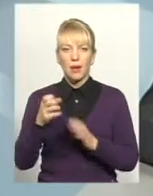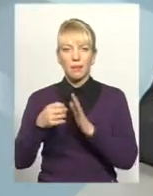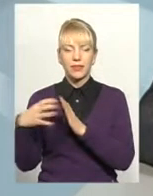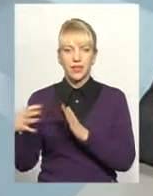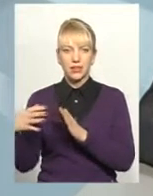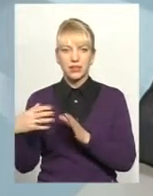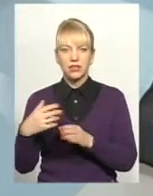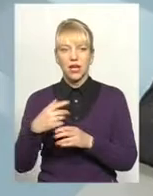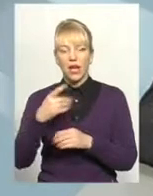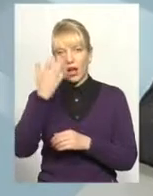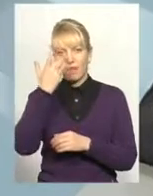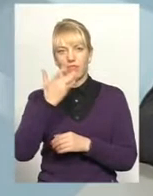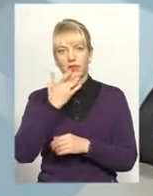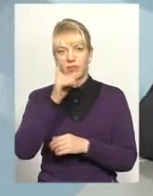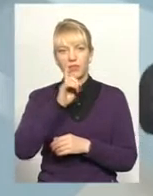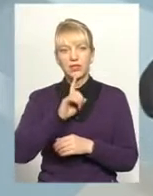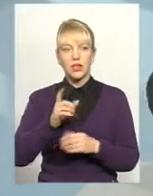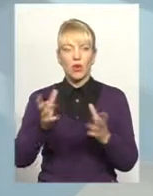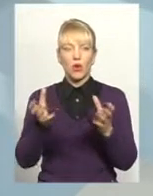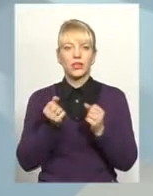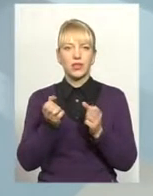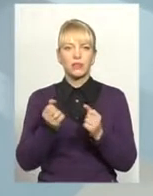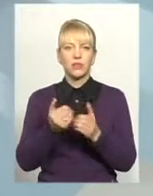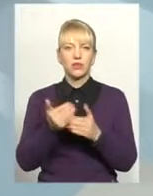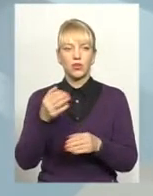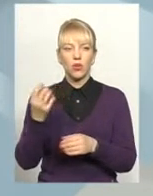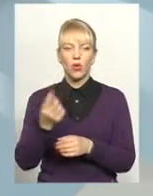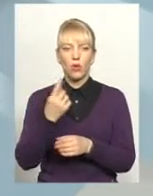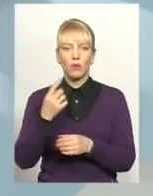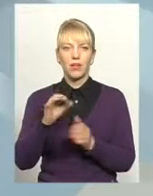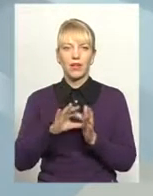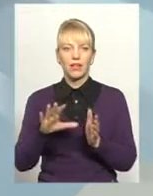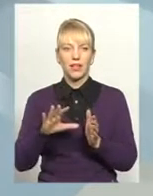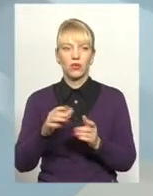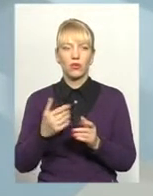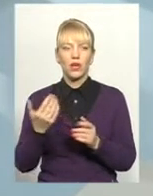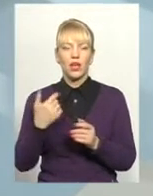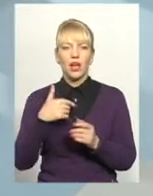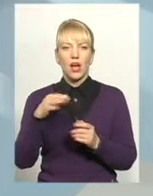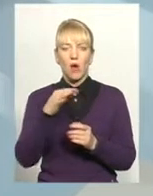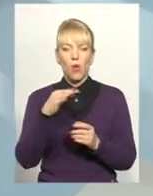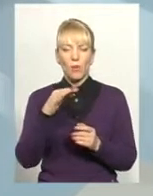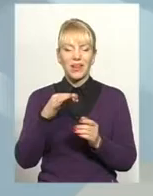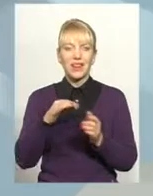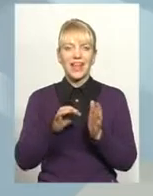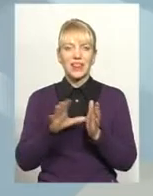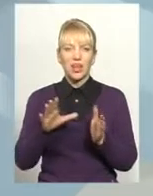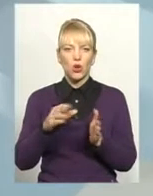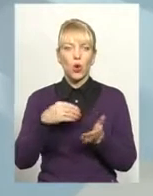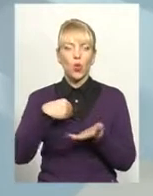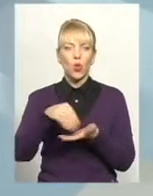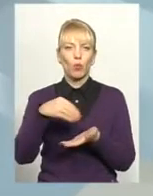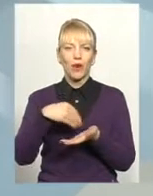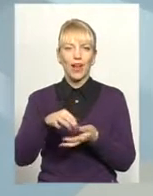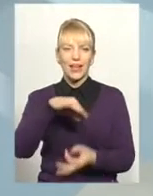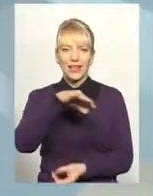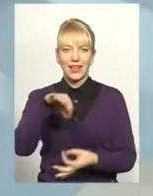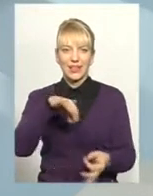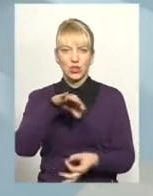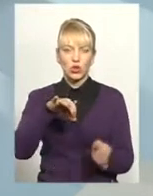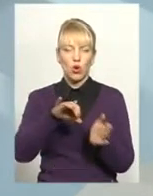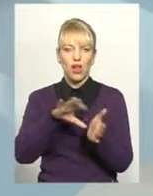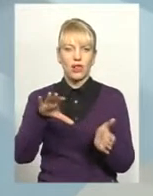15 в місяць, в літні місяці отримують від обленерго. Обленерго викуповує електричну енергію лишню, то, що електростанція